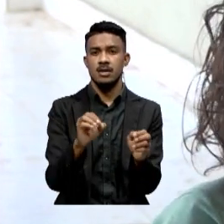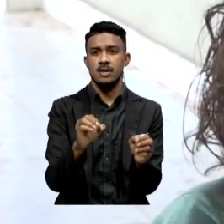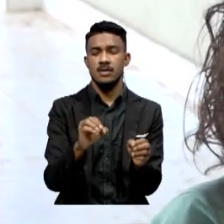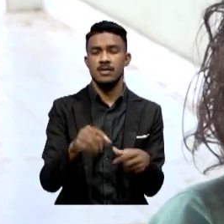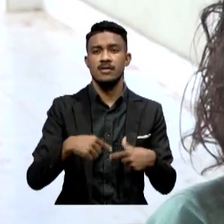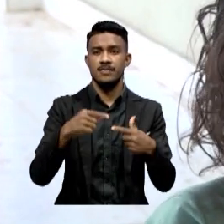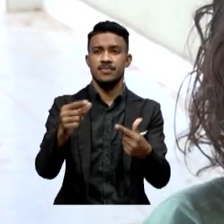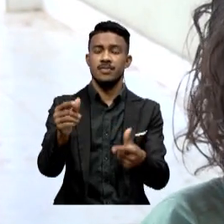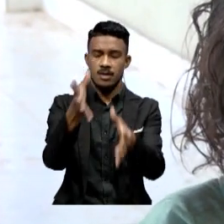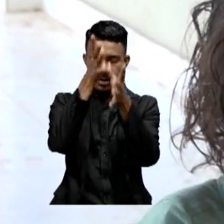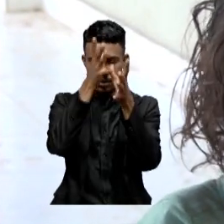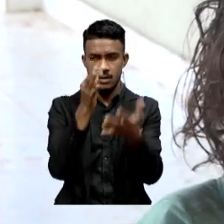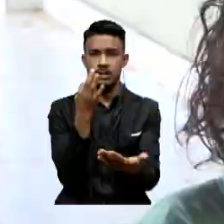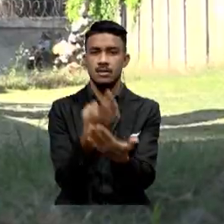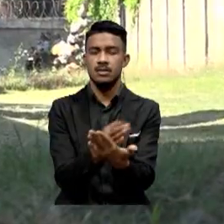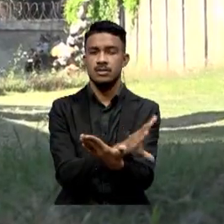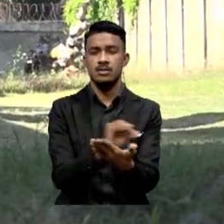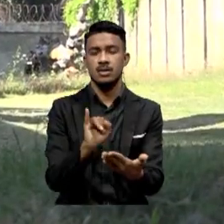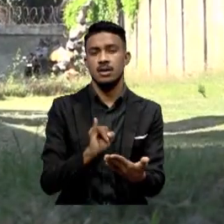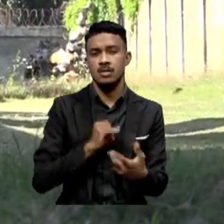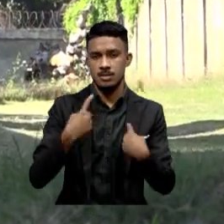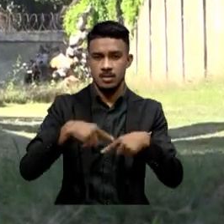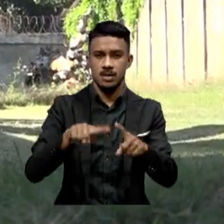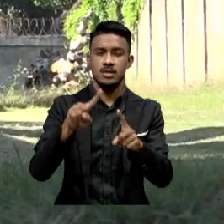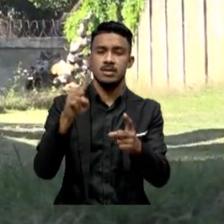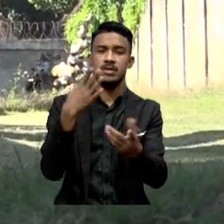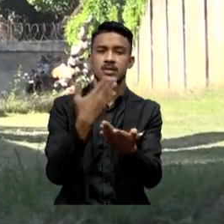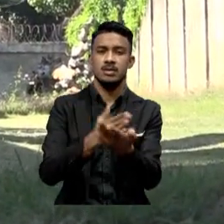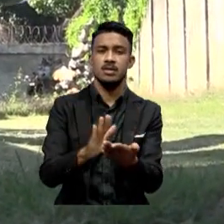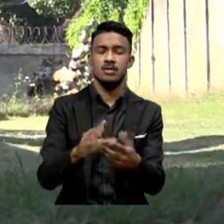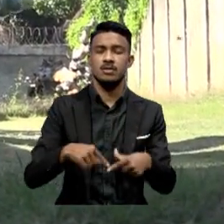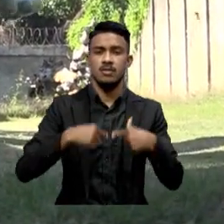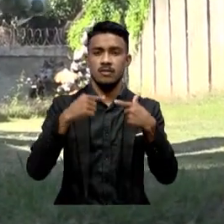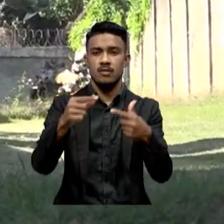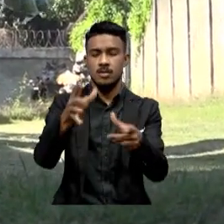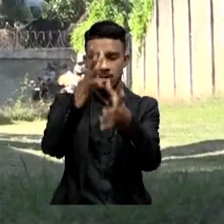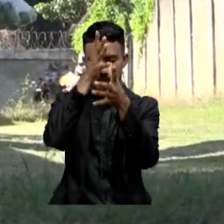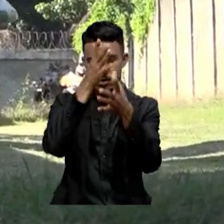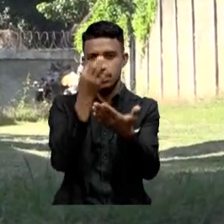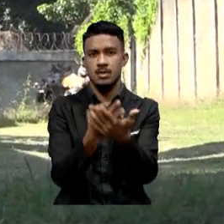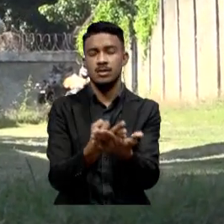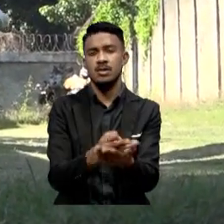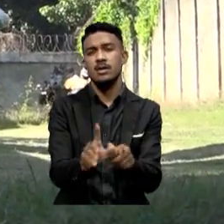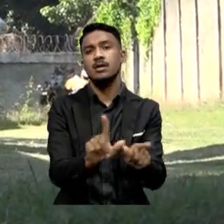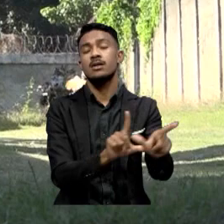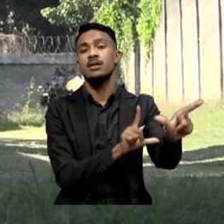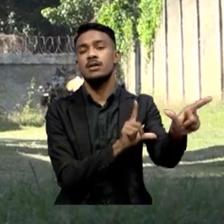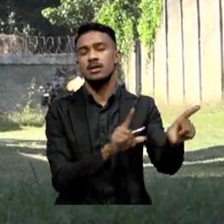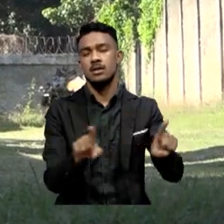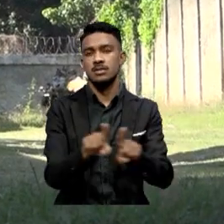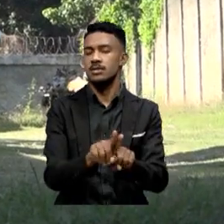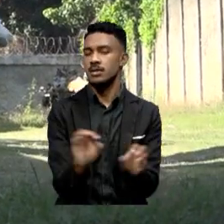fam sasan hetan osan hau lori mesilu tia. Atu fo terseri dari ni serian ni kliur. Ne mbian